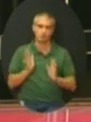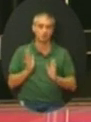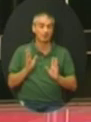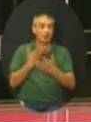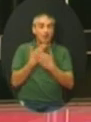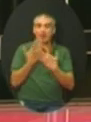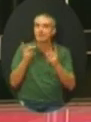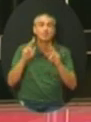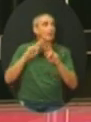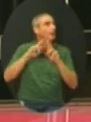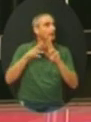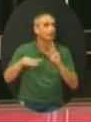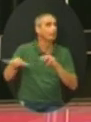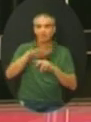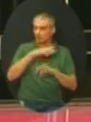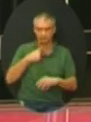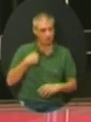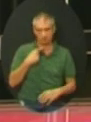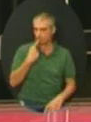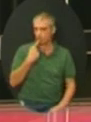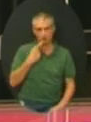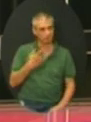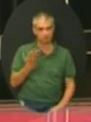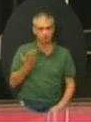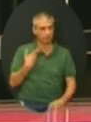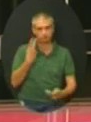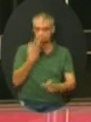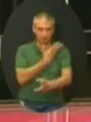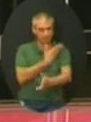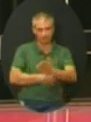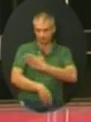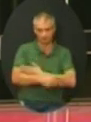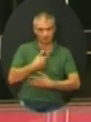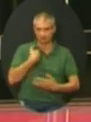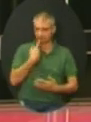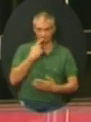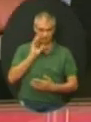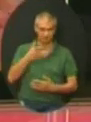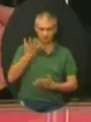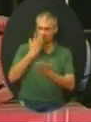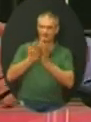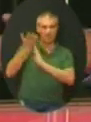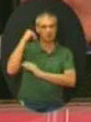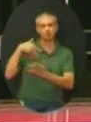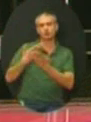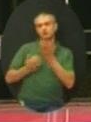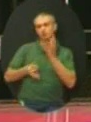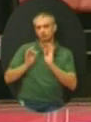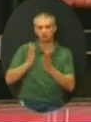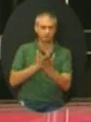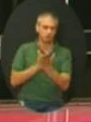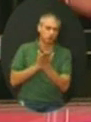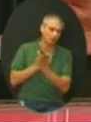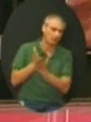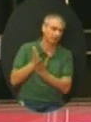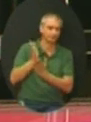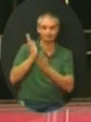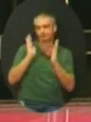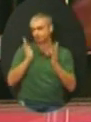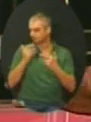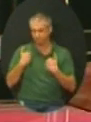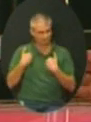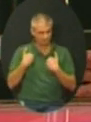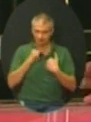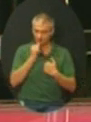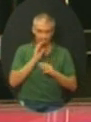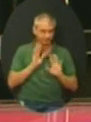אין אדם עלי אדמות, אני מוכן לחתוך על זה את שתי ידיי. ויגידו לי שהיו בעבר יועצים משפטיים מאוד ישרים ומאוד זה, אני